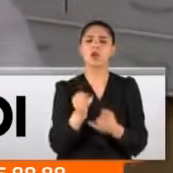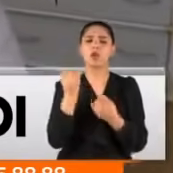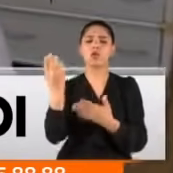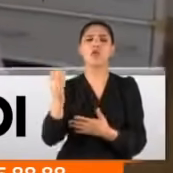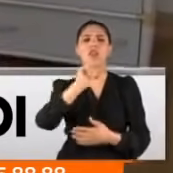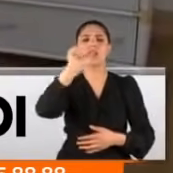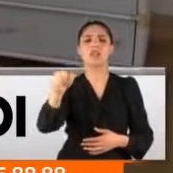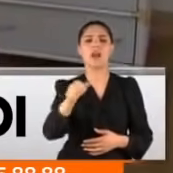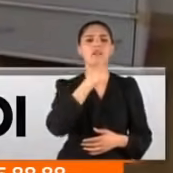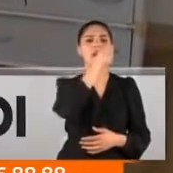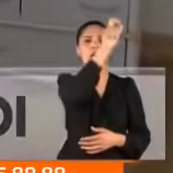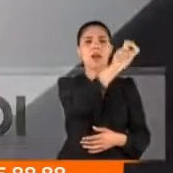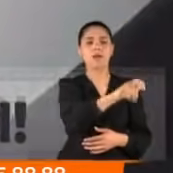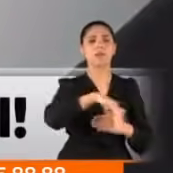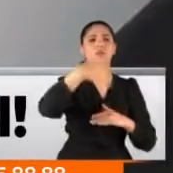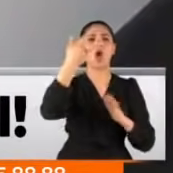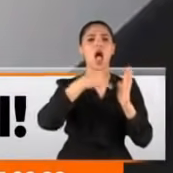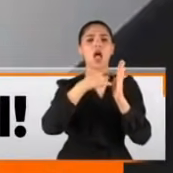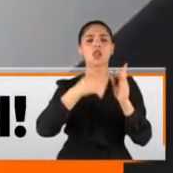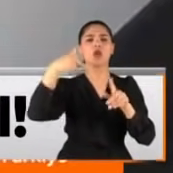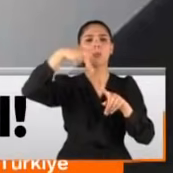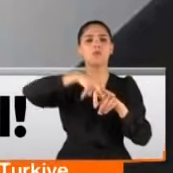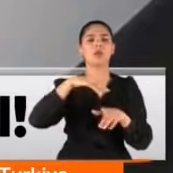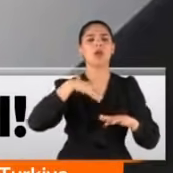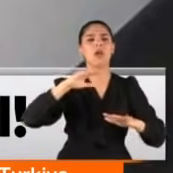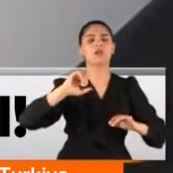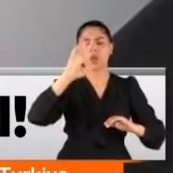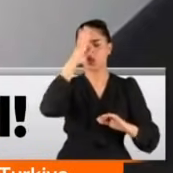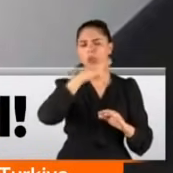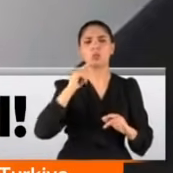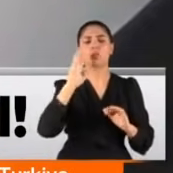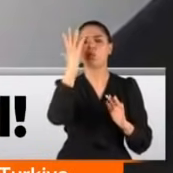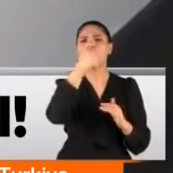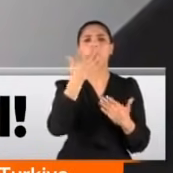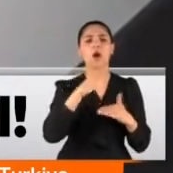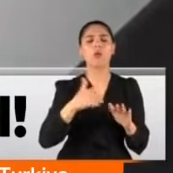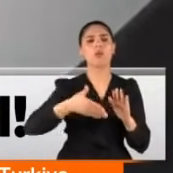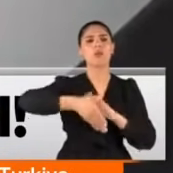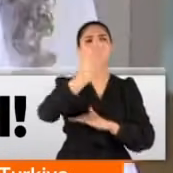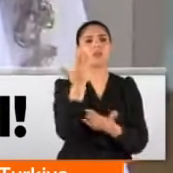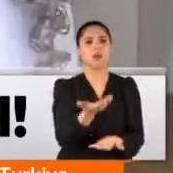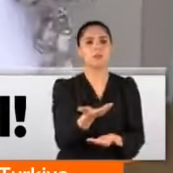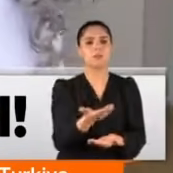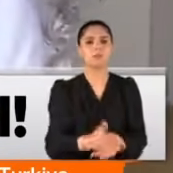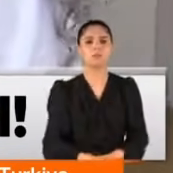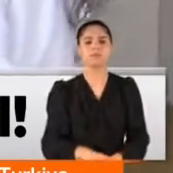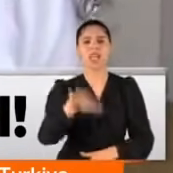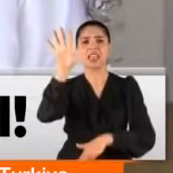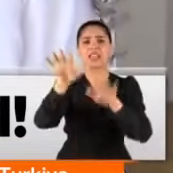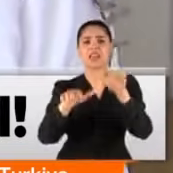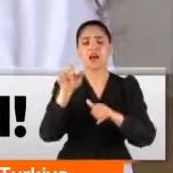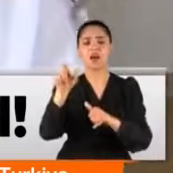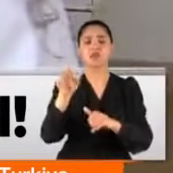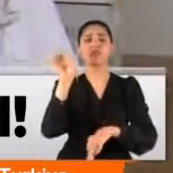yaşatan saldırgan daha sonra asansöre binerek gayet soğukkanlı bir şekilde güzellik merkezinden uzaklaştı. Tacize uğrayan